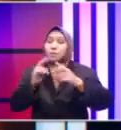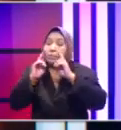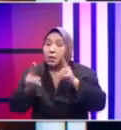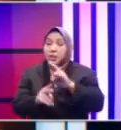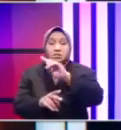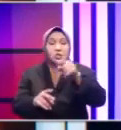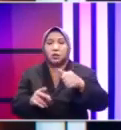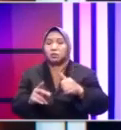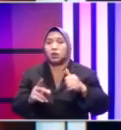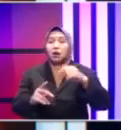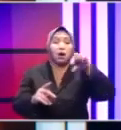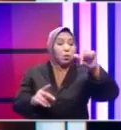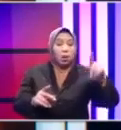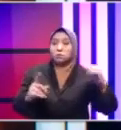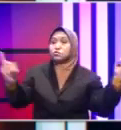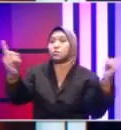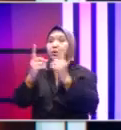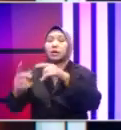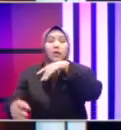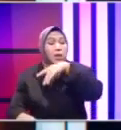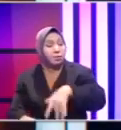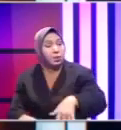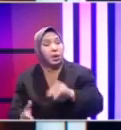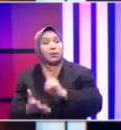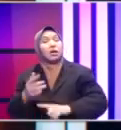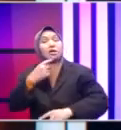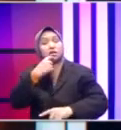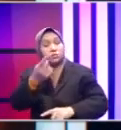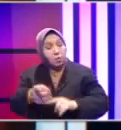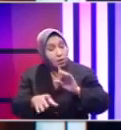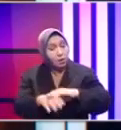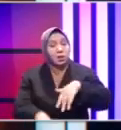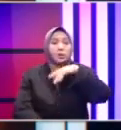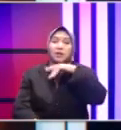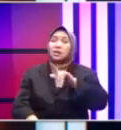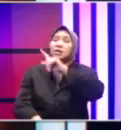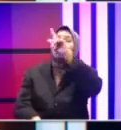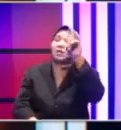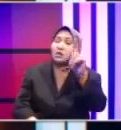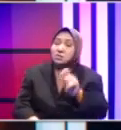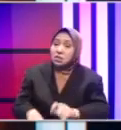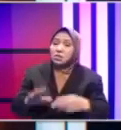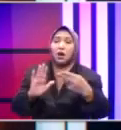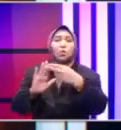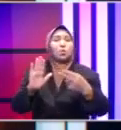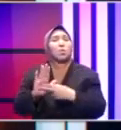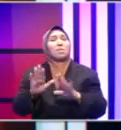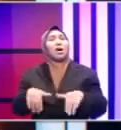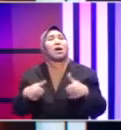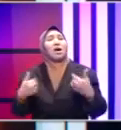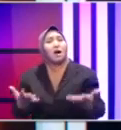pergi menemui Nabi Sallallahu Alaihi Wasallam apa yang disebutkan pada bisa dipertanyakan tentang hukum Bagaimana